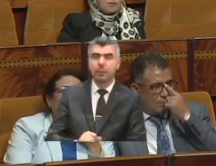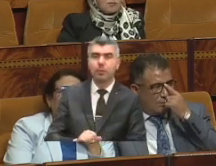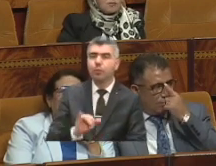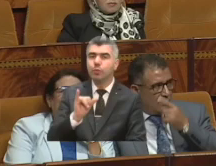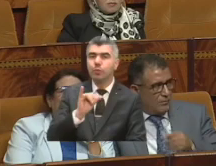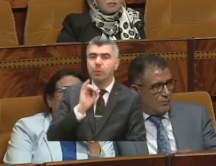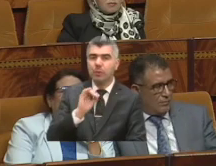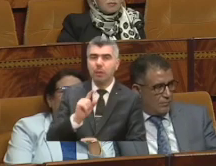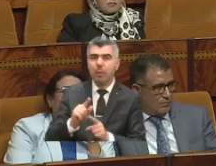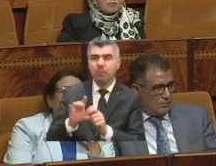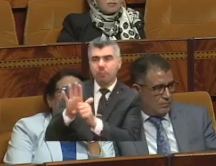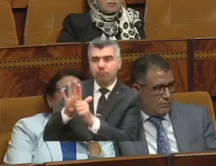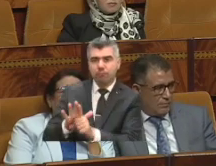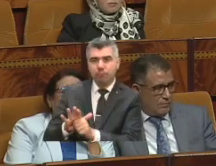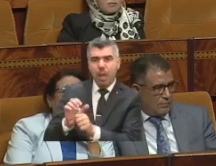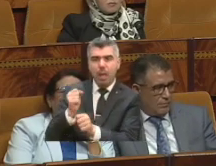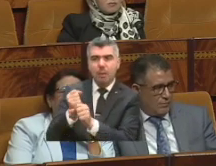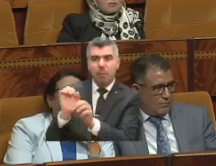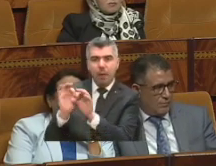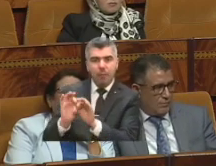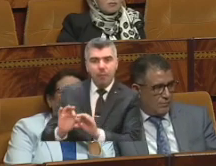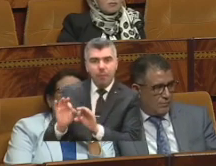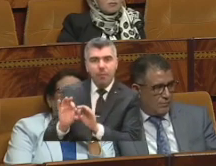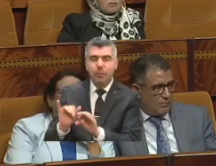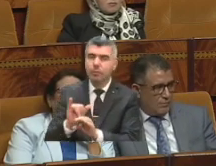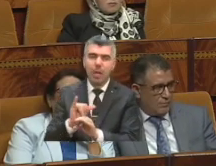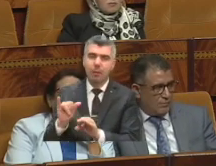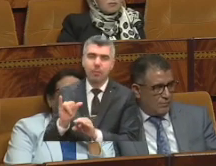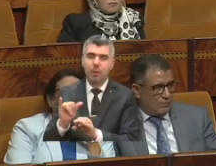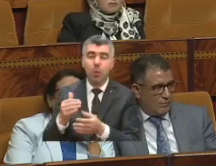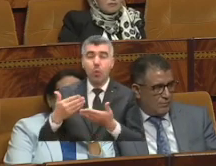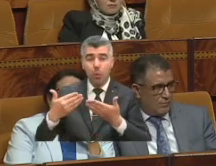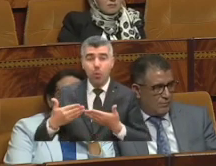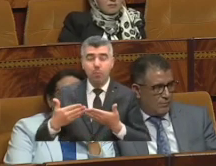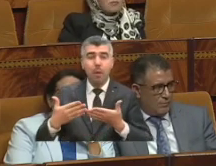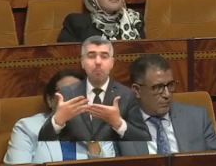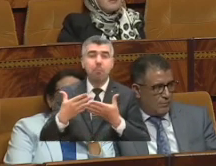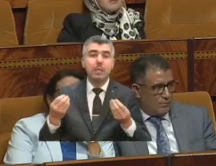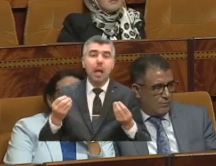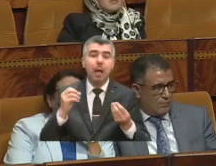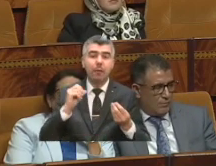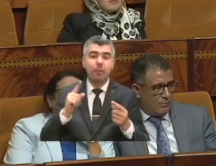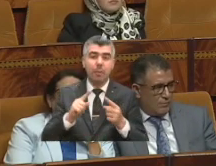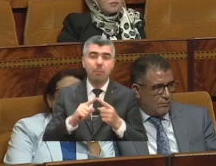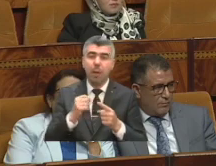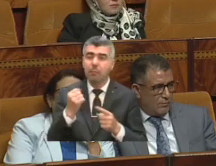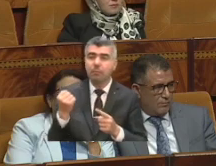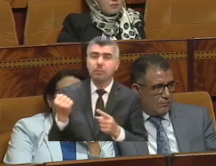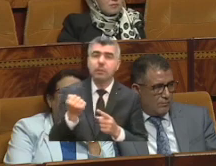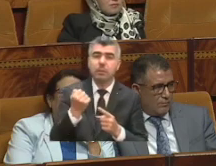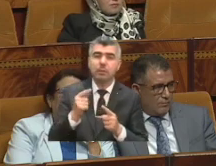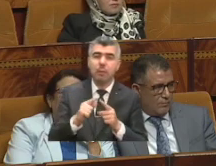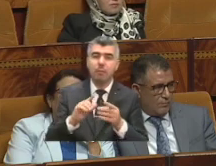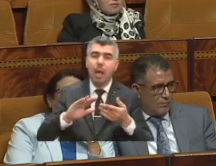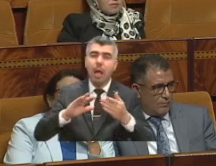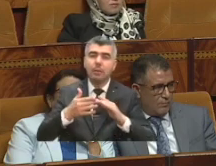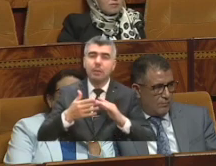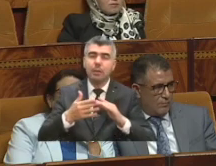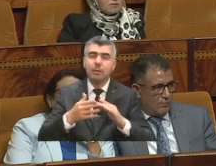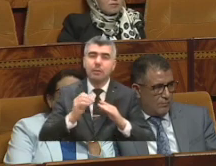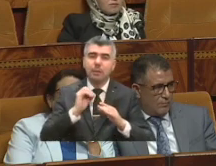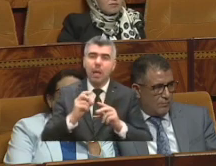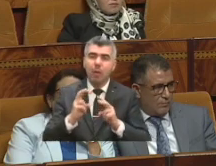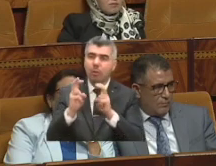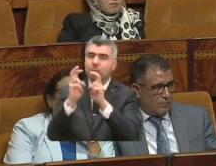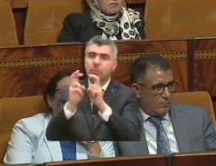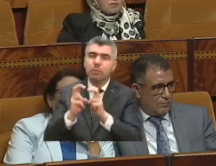لا نبخس المجهودات التي تبذلونها. اليوم هناك العديد من المصالح التي تتعطل بسبب ضعف التغطية وصبيب